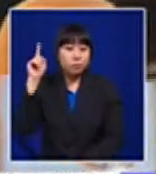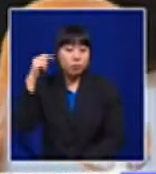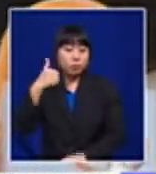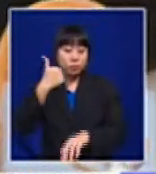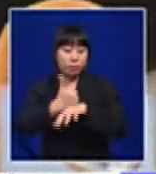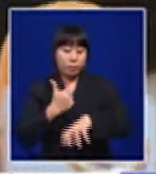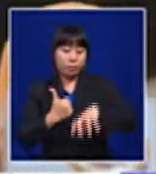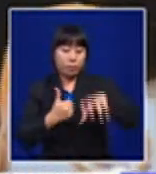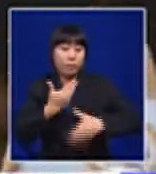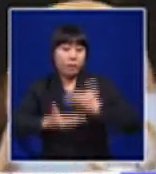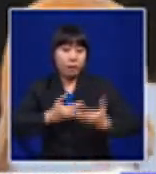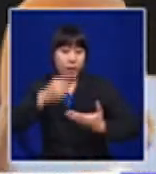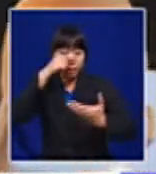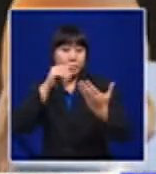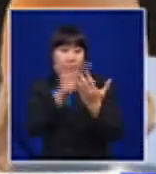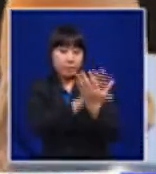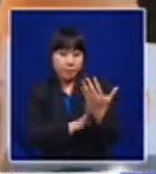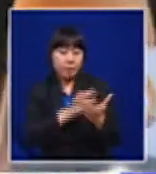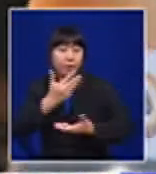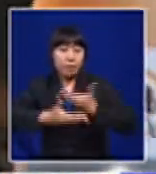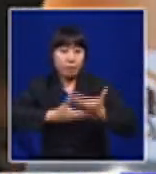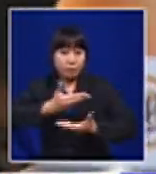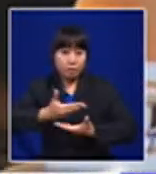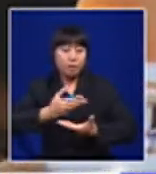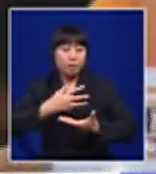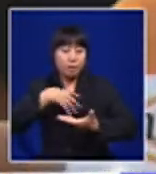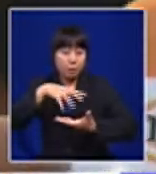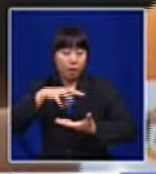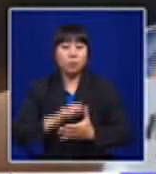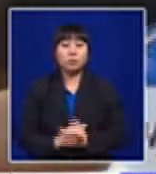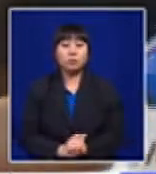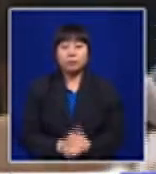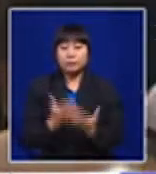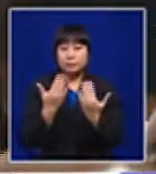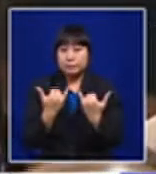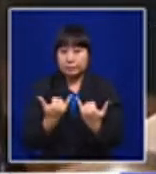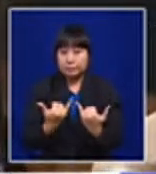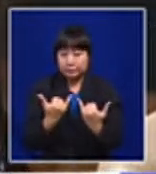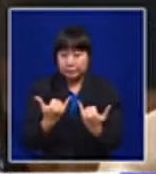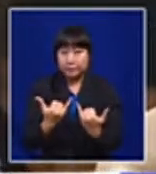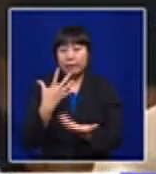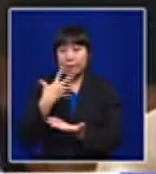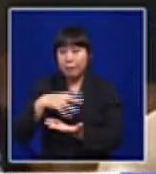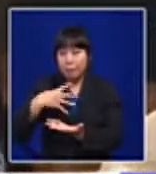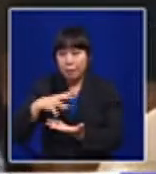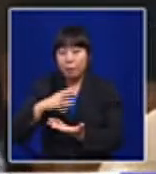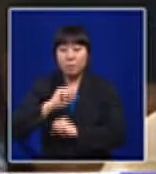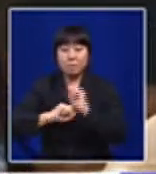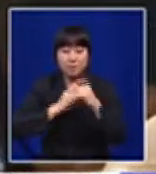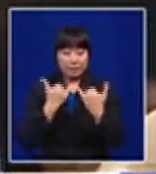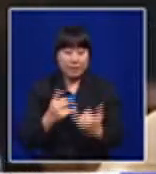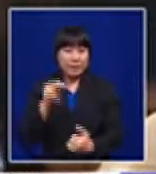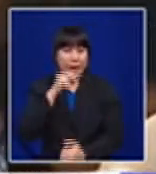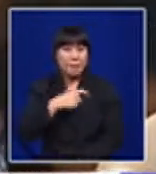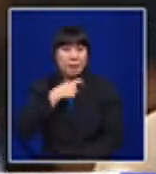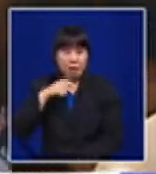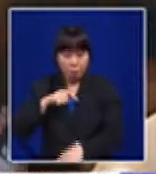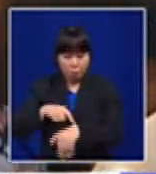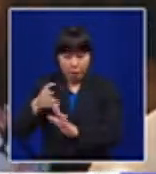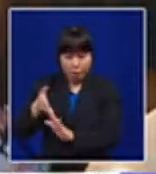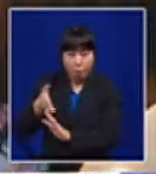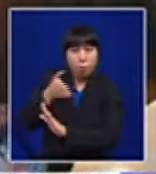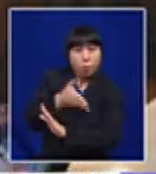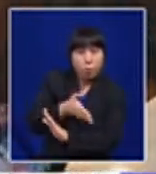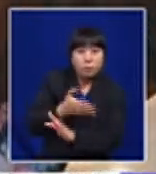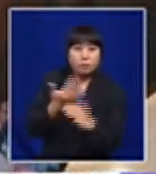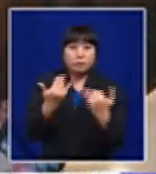ธิบดีกรมการค้าภายในเปิดเผยว่าได้ติดตามสถานการณ์ภัยแล้งพบว่าในปีนี้ภัยแล้งมาเร็วกว่าปีก่อนจึ